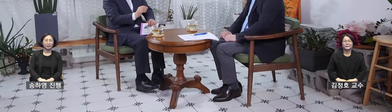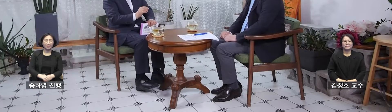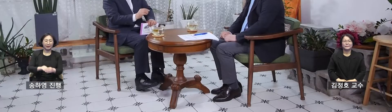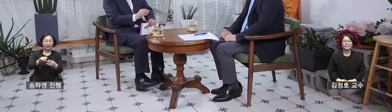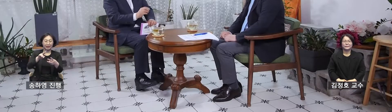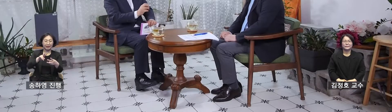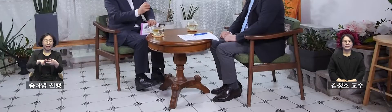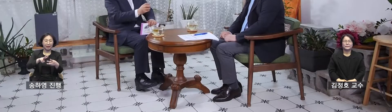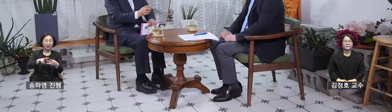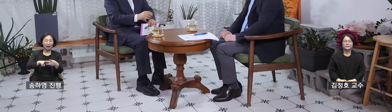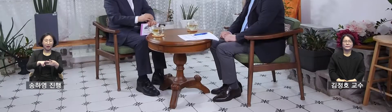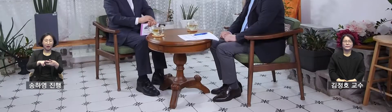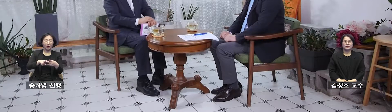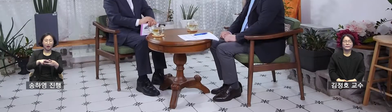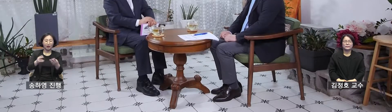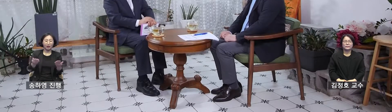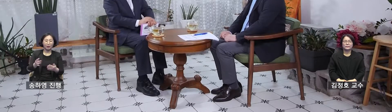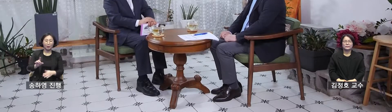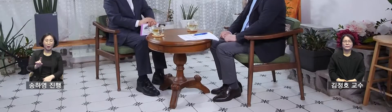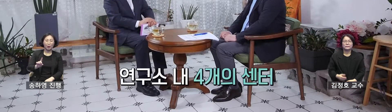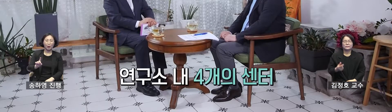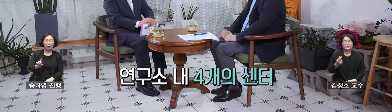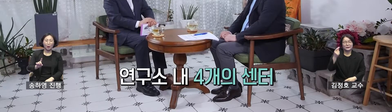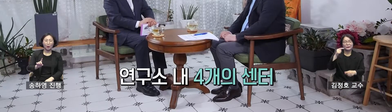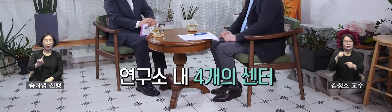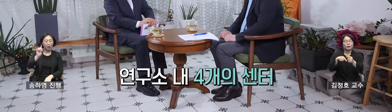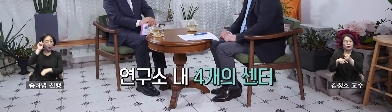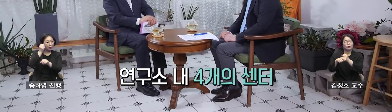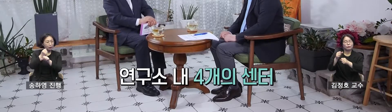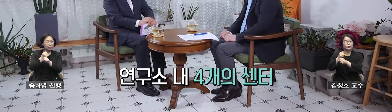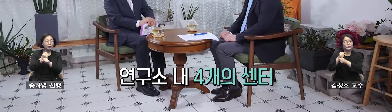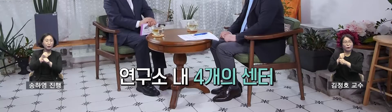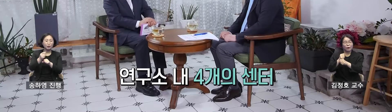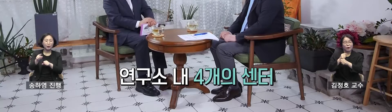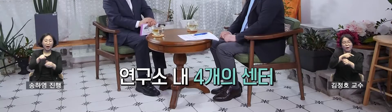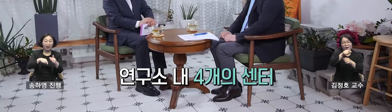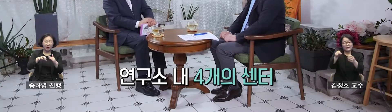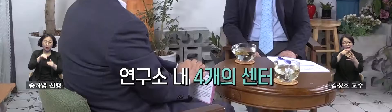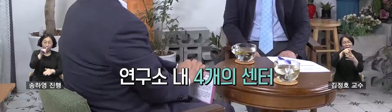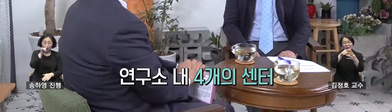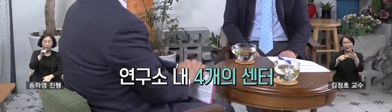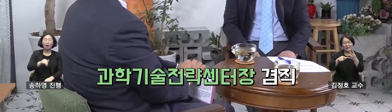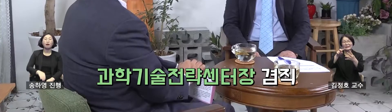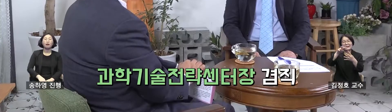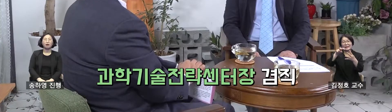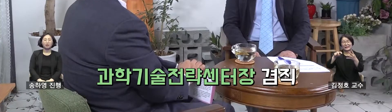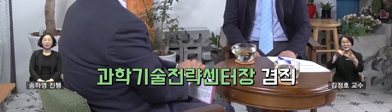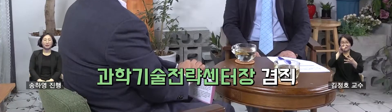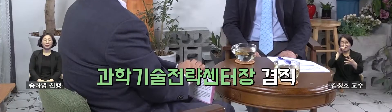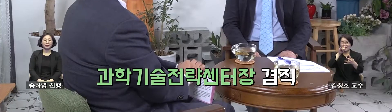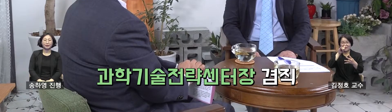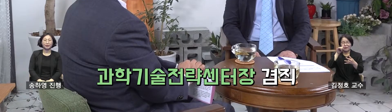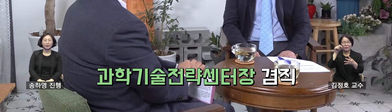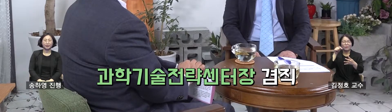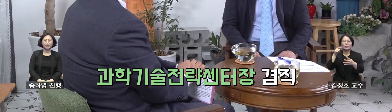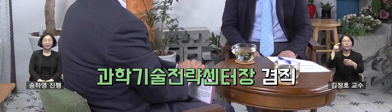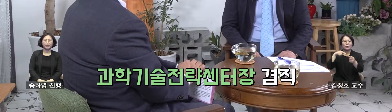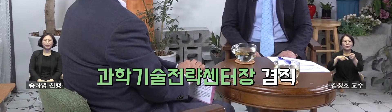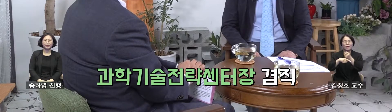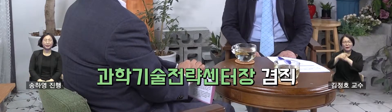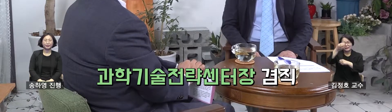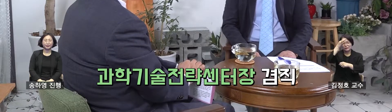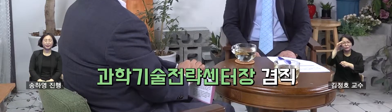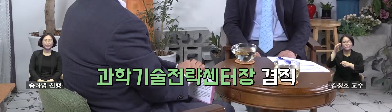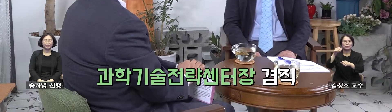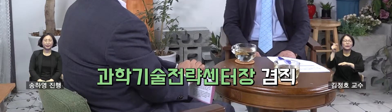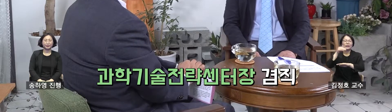또 이제 예, 그 연구소에 네 개의 센터가 있는데 그 중에서 또 과학기술 전략을 제가 또 담당하기